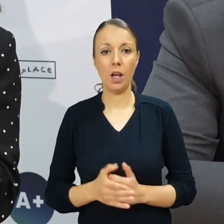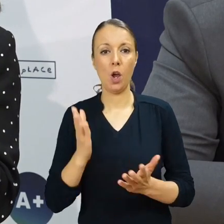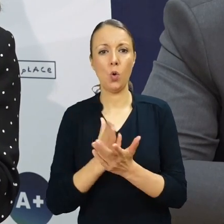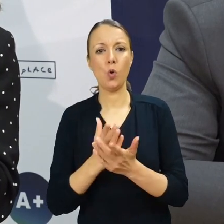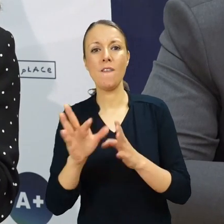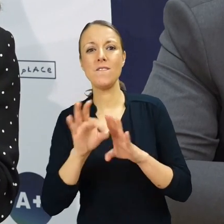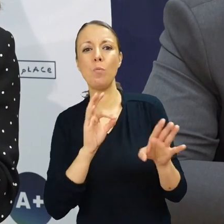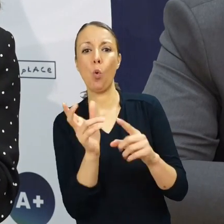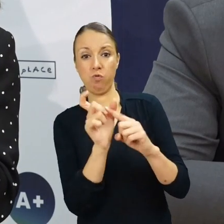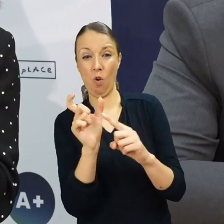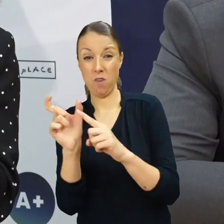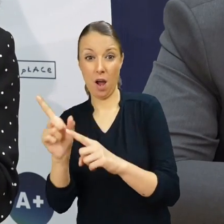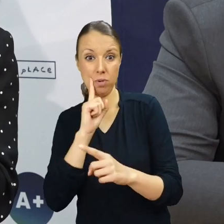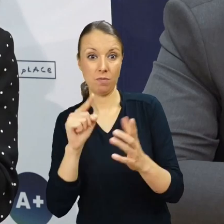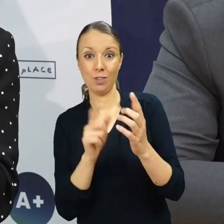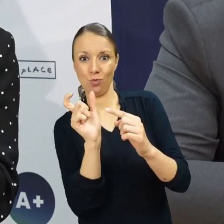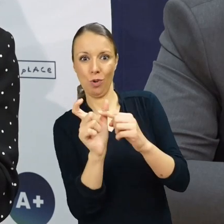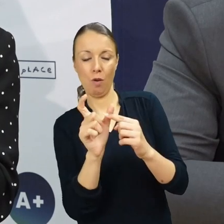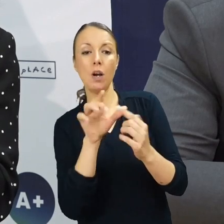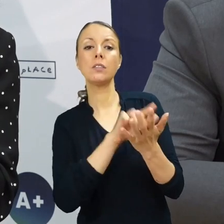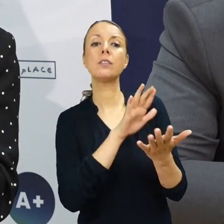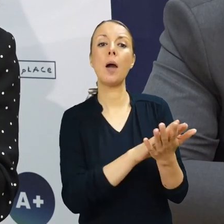się w przepisach ustawy,